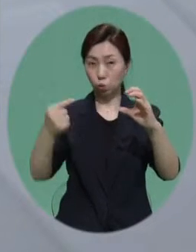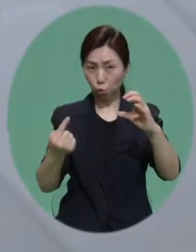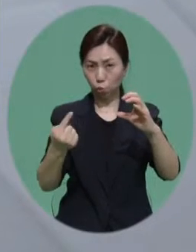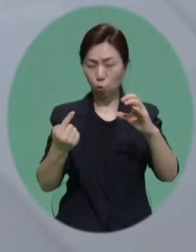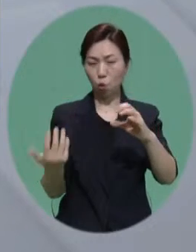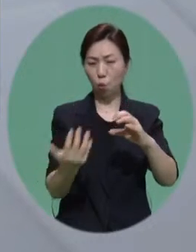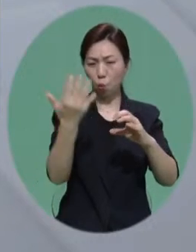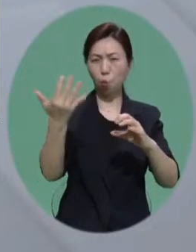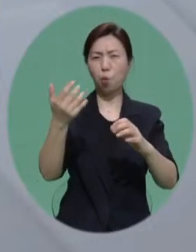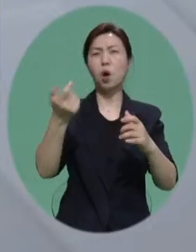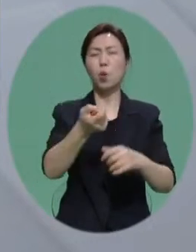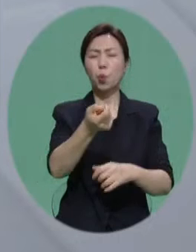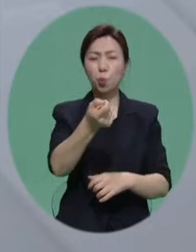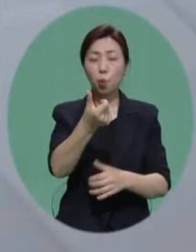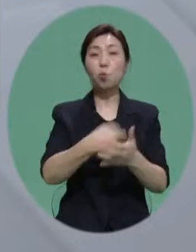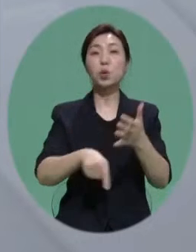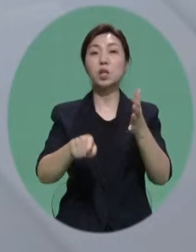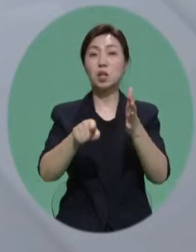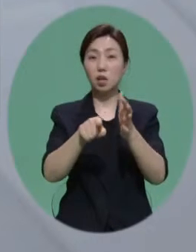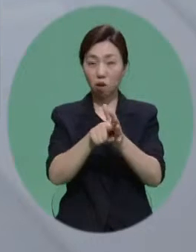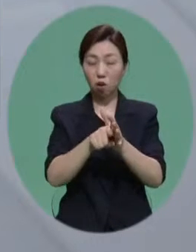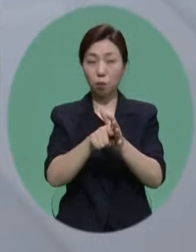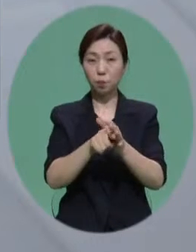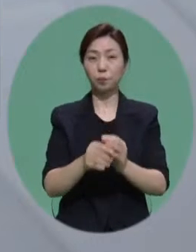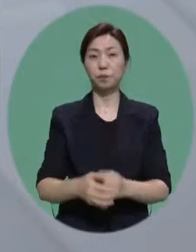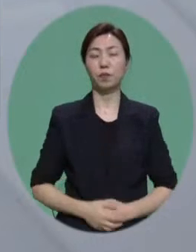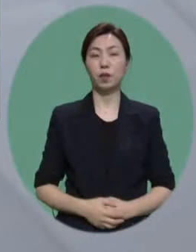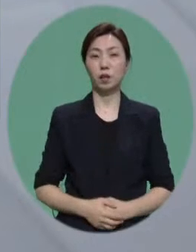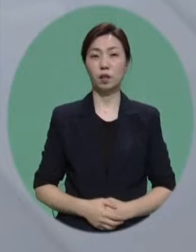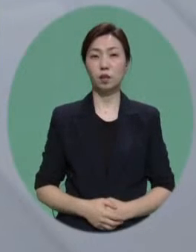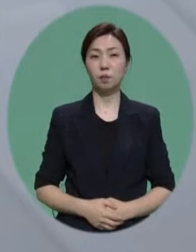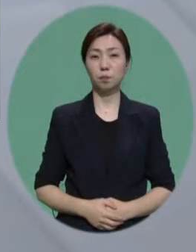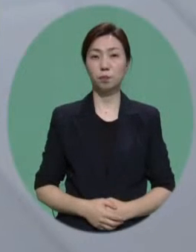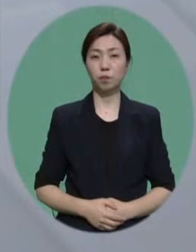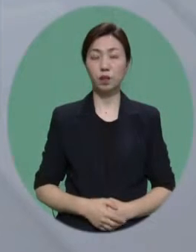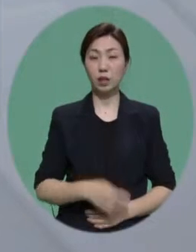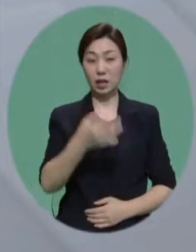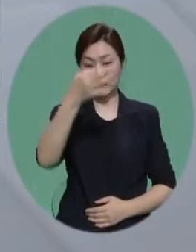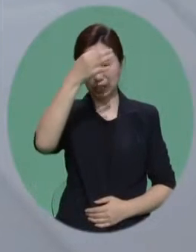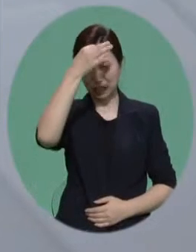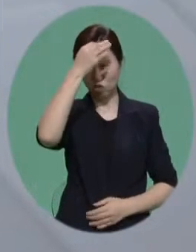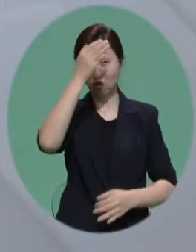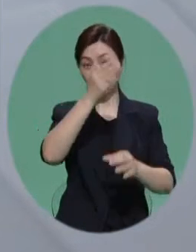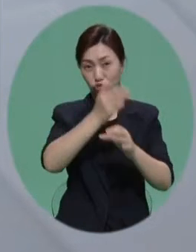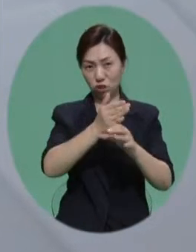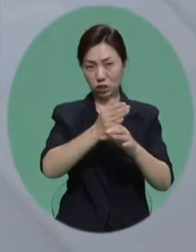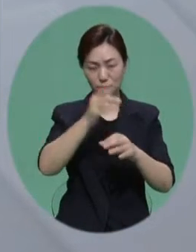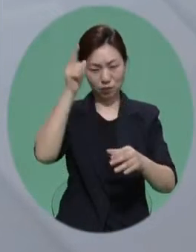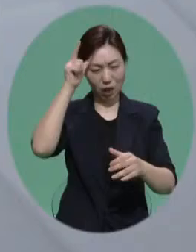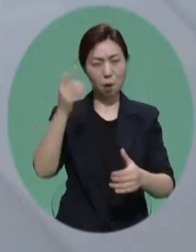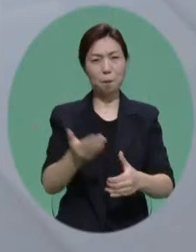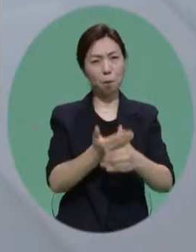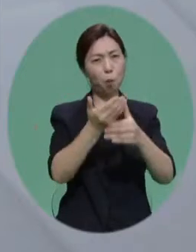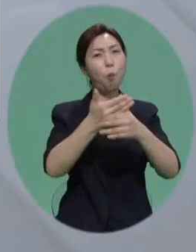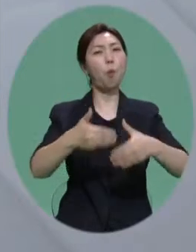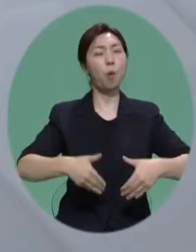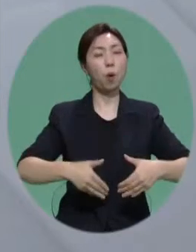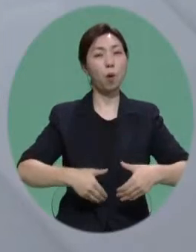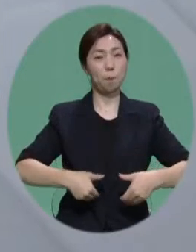되게끔 아 이런 그 스마트 농축 이런 기술들을 좀 개발 해야 되겠습니까